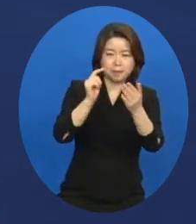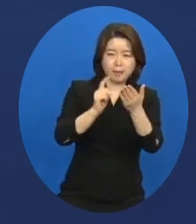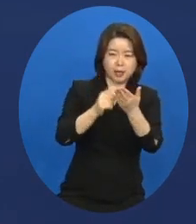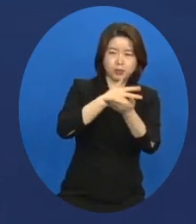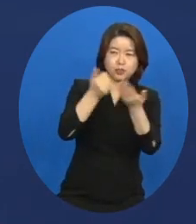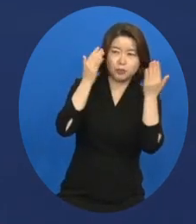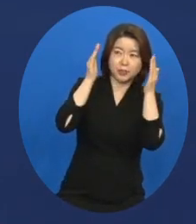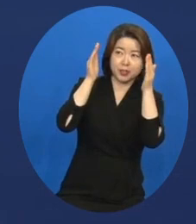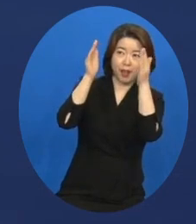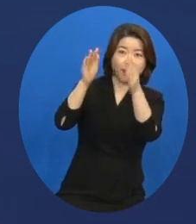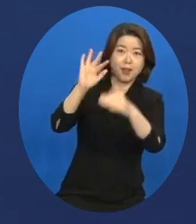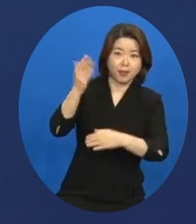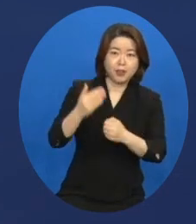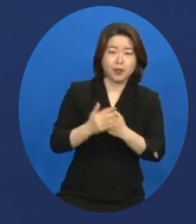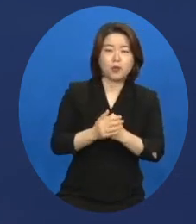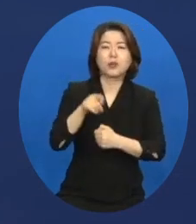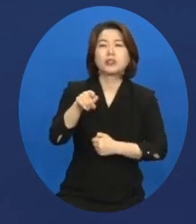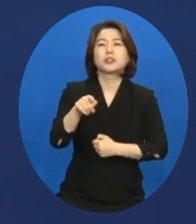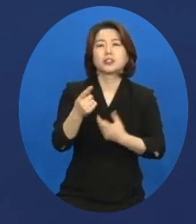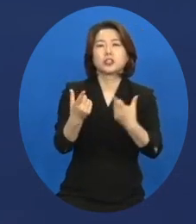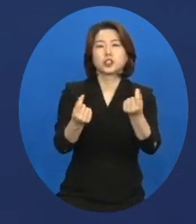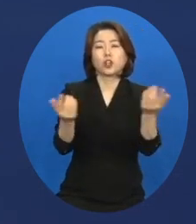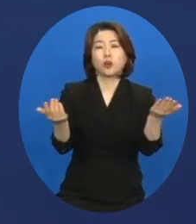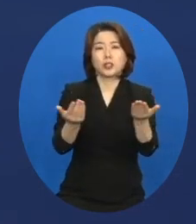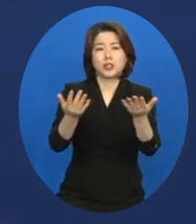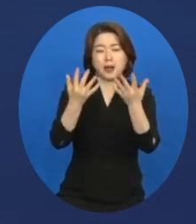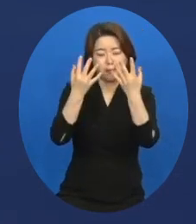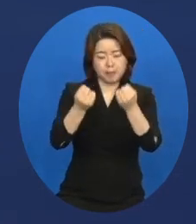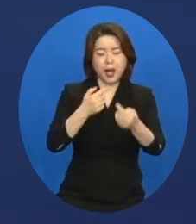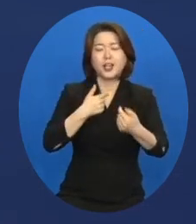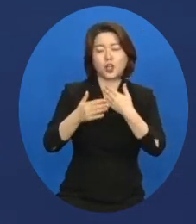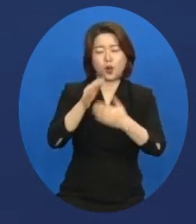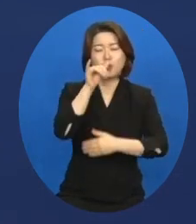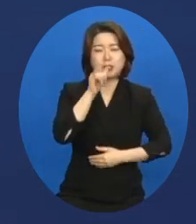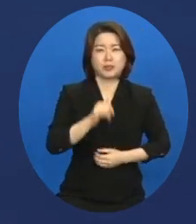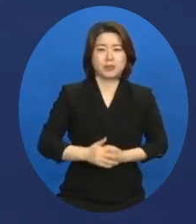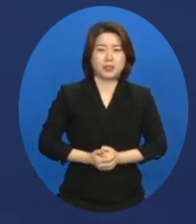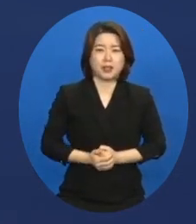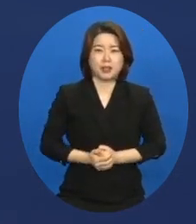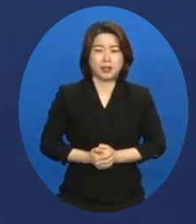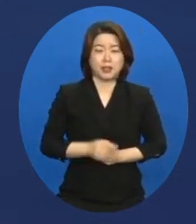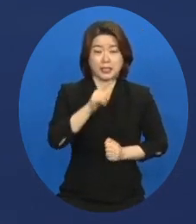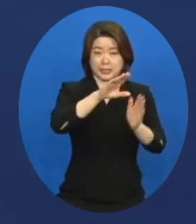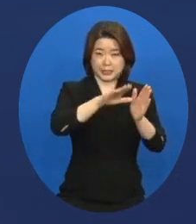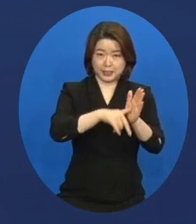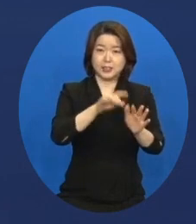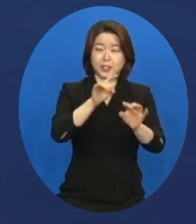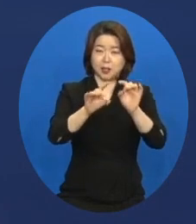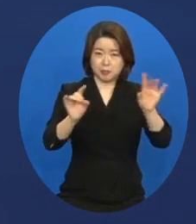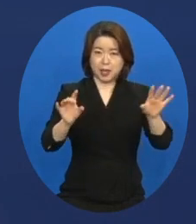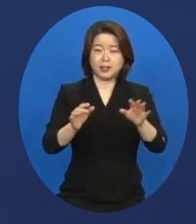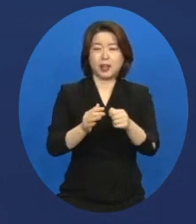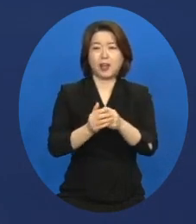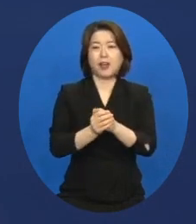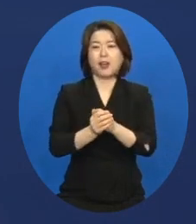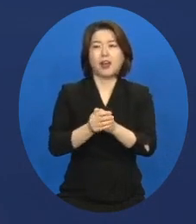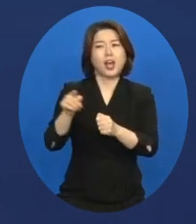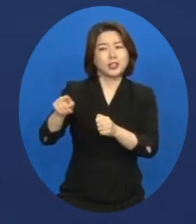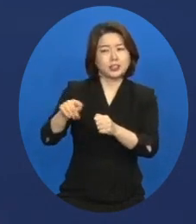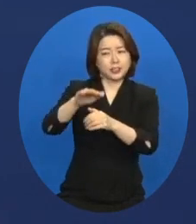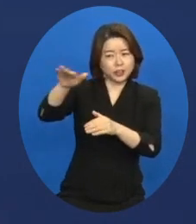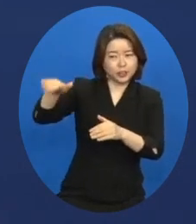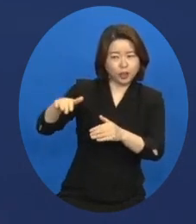되고 그랬던 일들을 참 많은 경험을 했습니다. 그때마다 그런 분들에